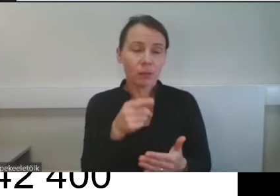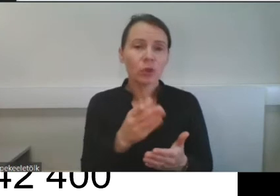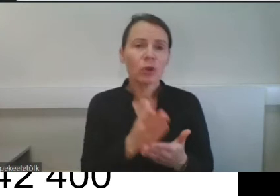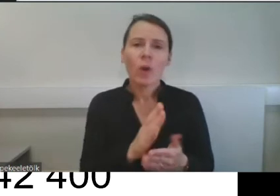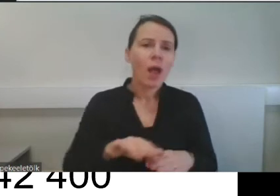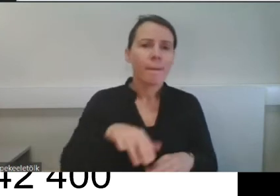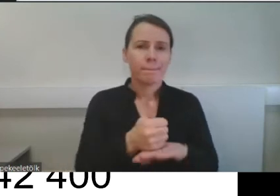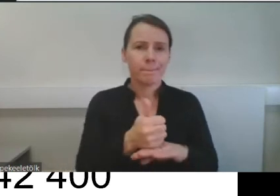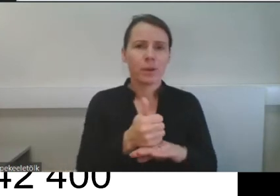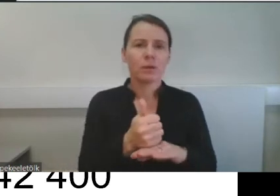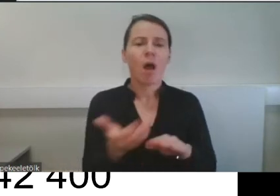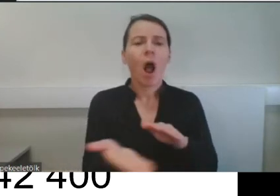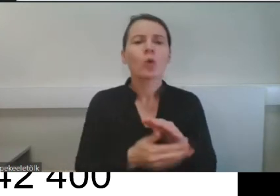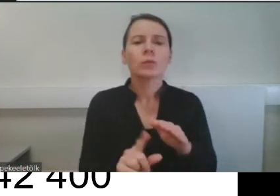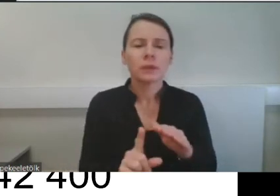üldine tegevuspiirang